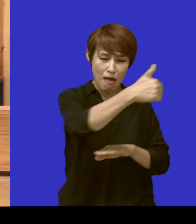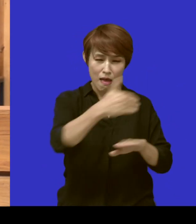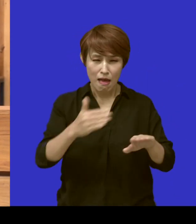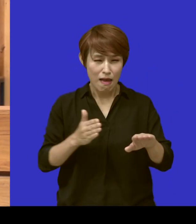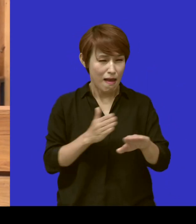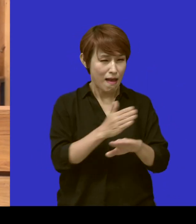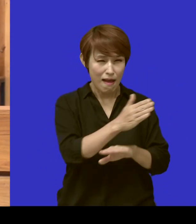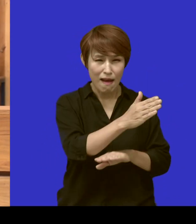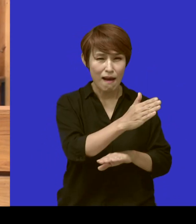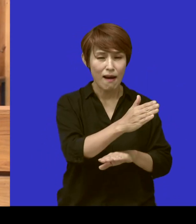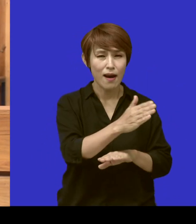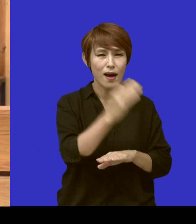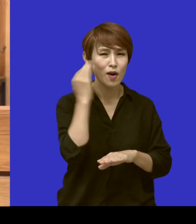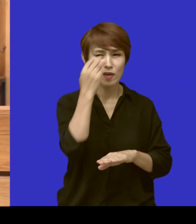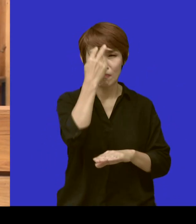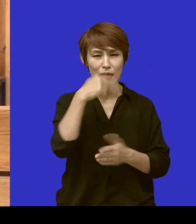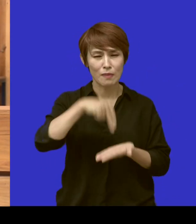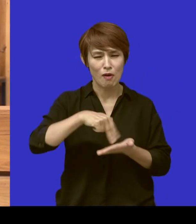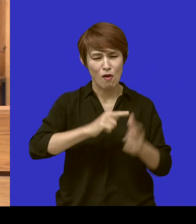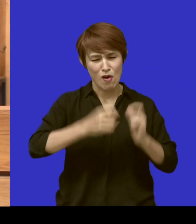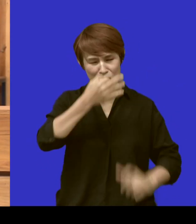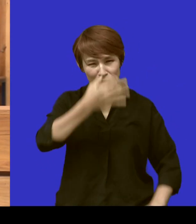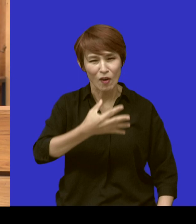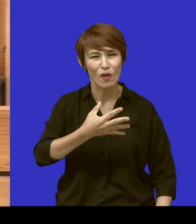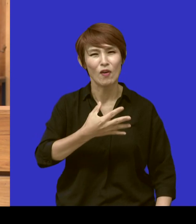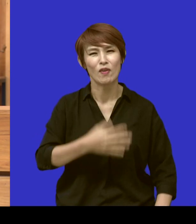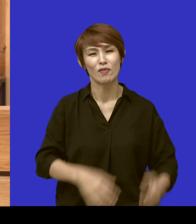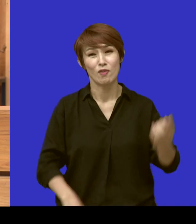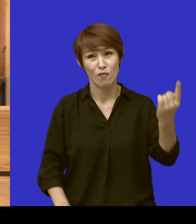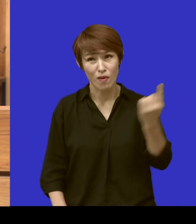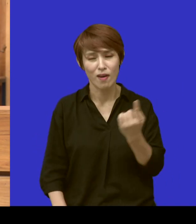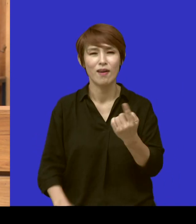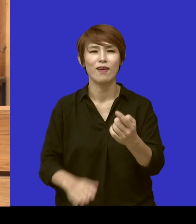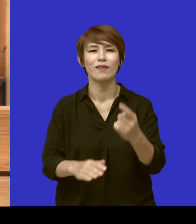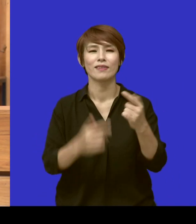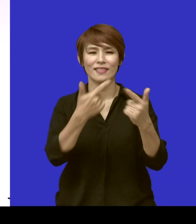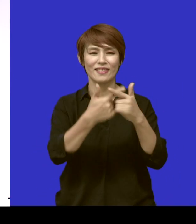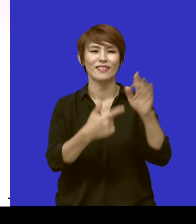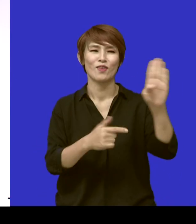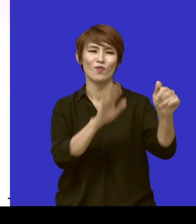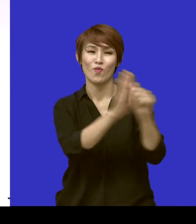감사하고 또 도와주신 분들도 너무 감사하다고.